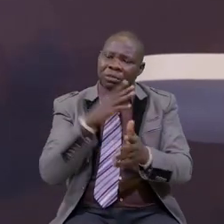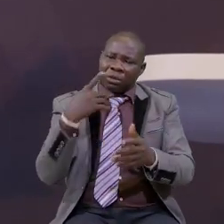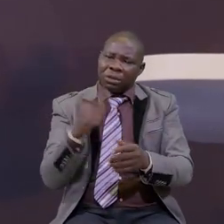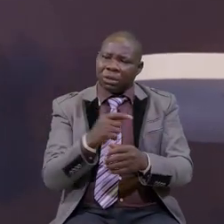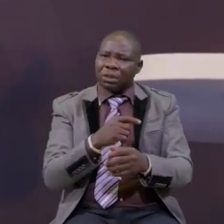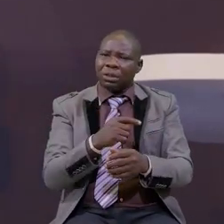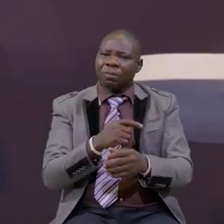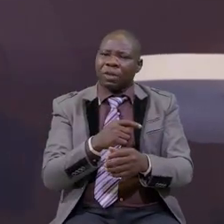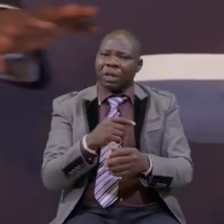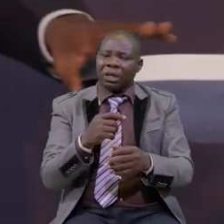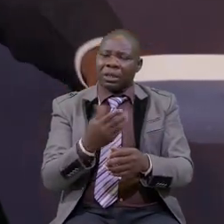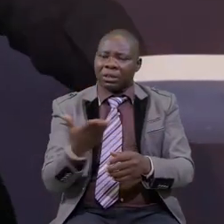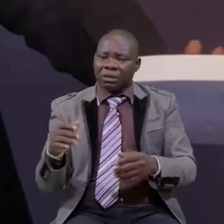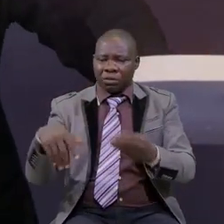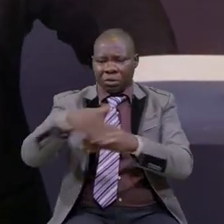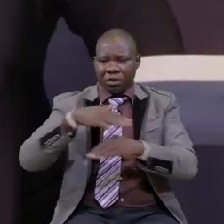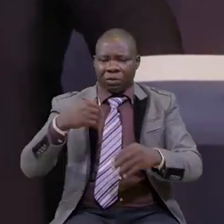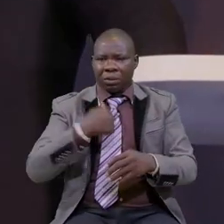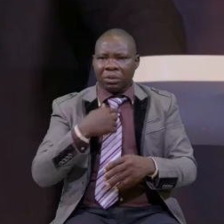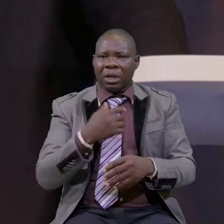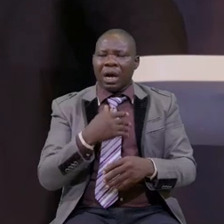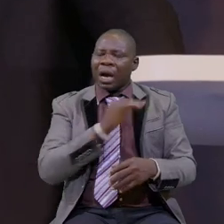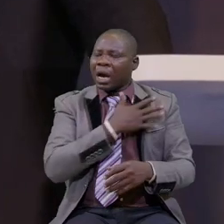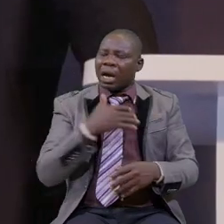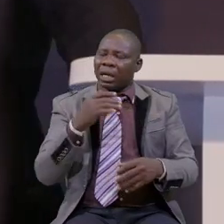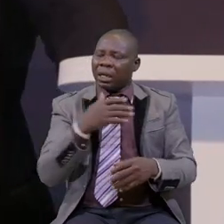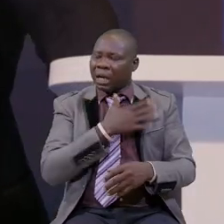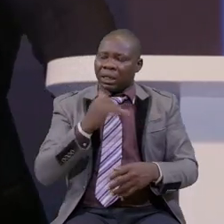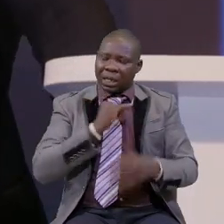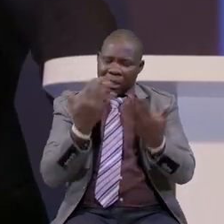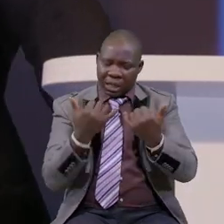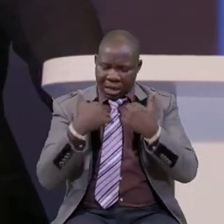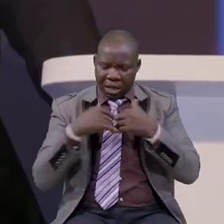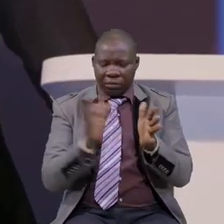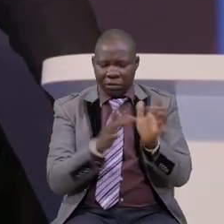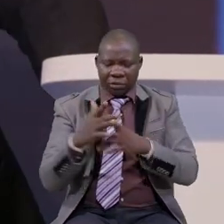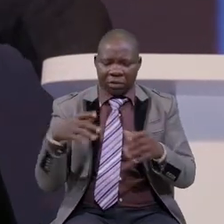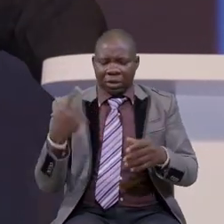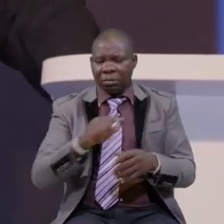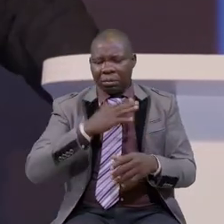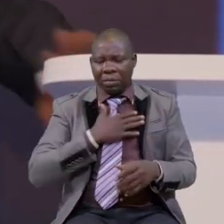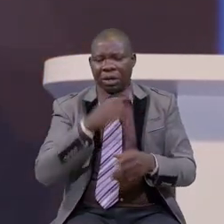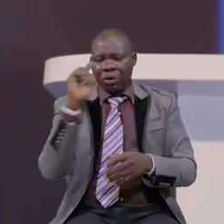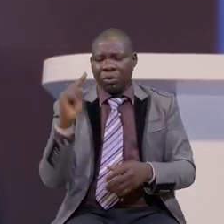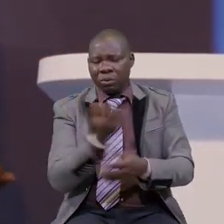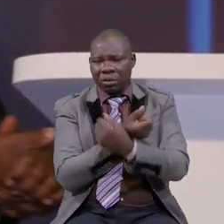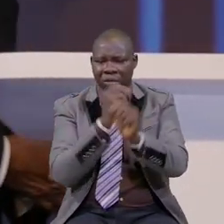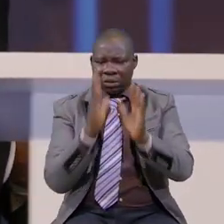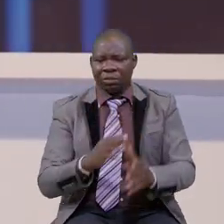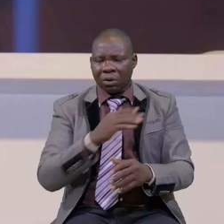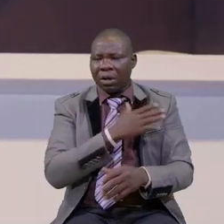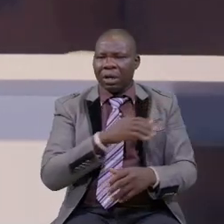les autres choses. Et je fais de Jésus-Christ mon seul Seigneur et Sauveur. Et mon éternité dépend de